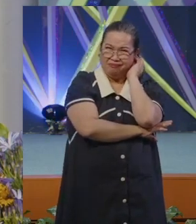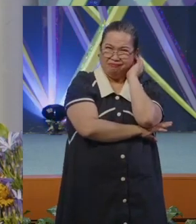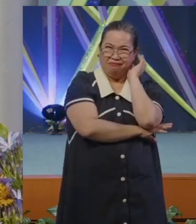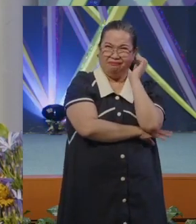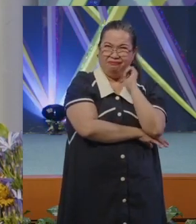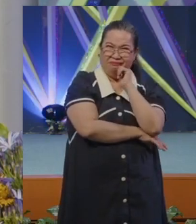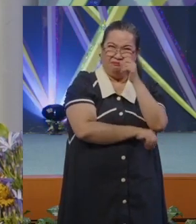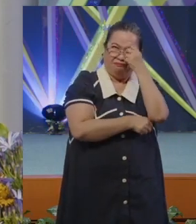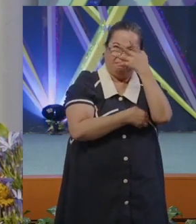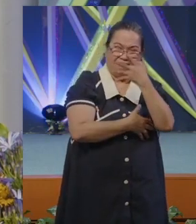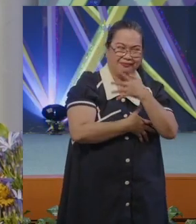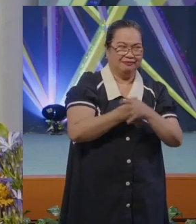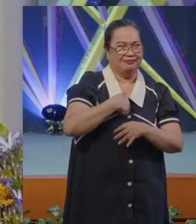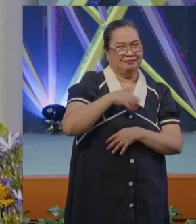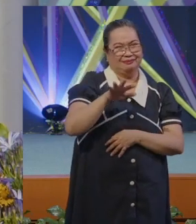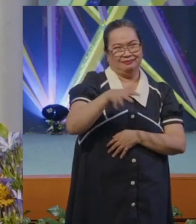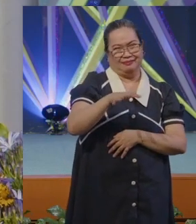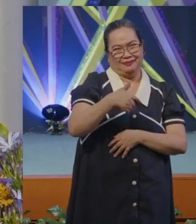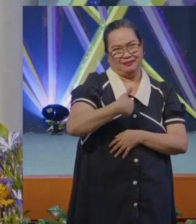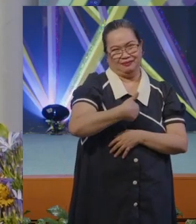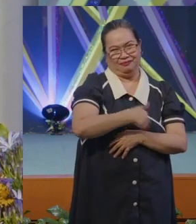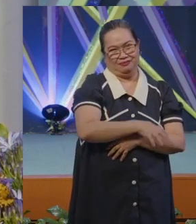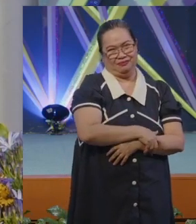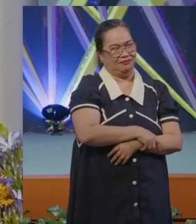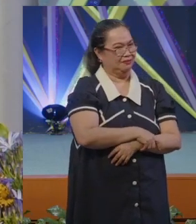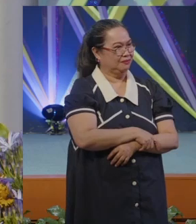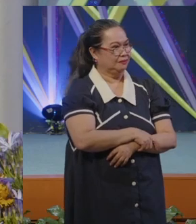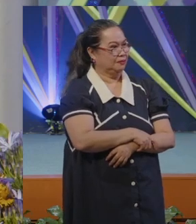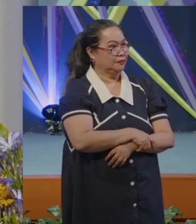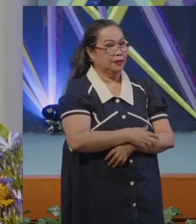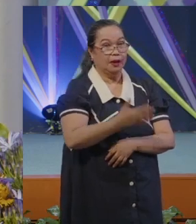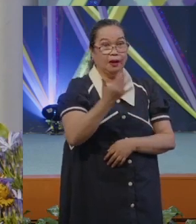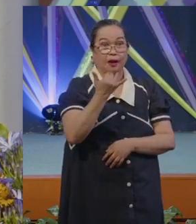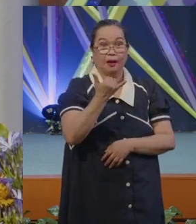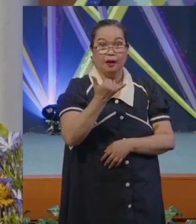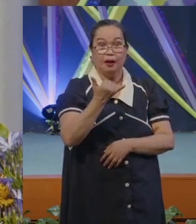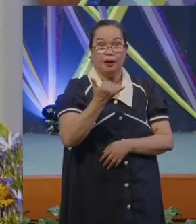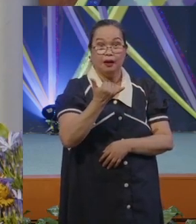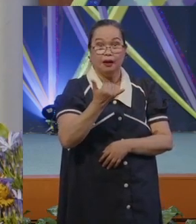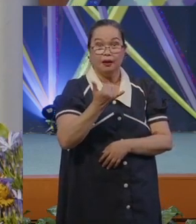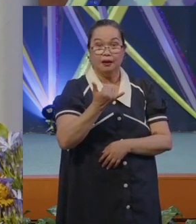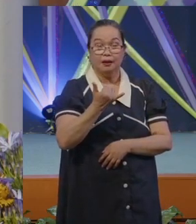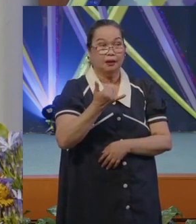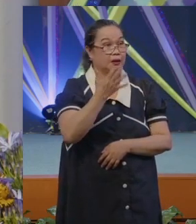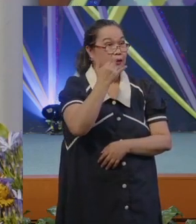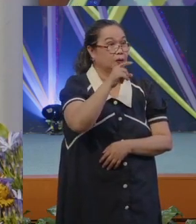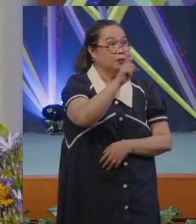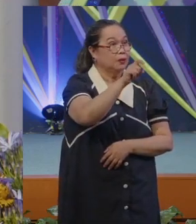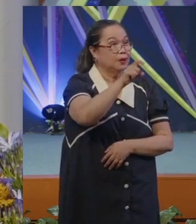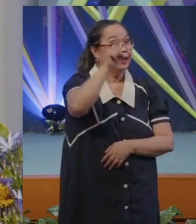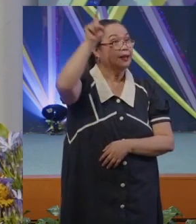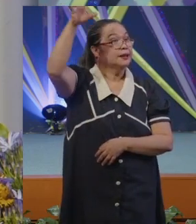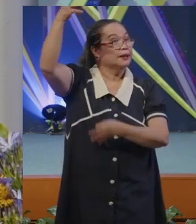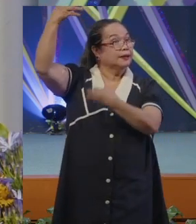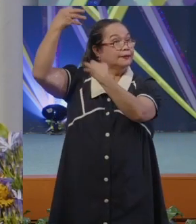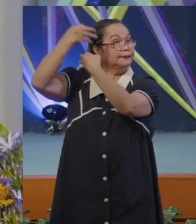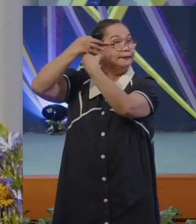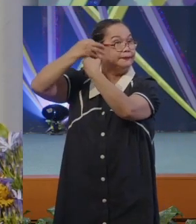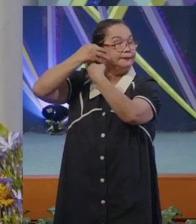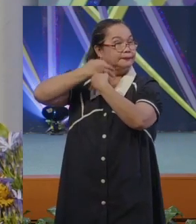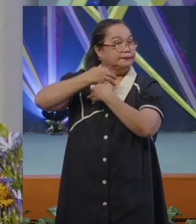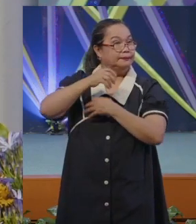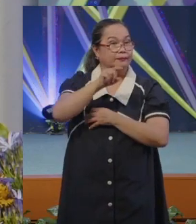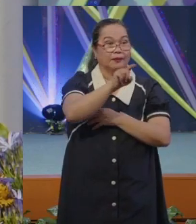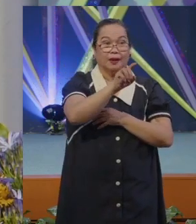eh. Mahina ako sa ganyan eh. Kaya bakit ko aasahan na magiging tapat siya sa akin? Ay, wag mong ipareho